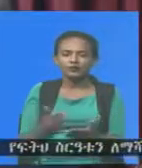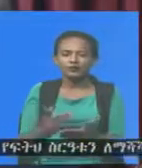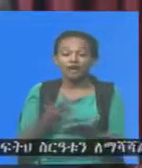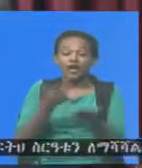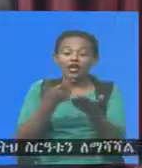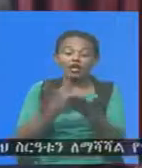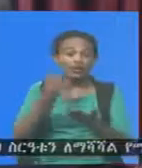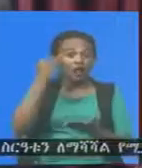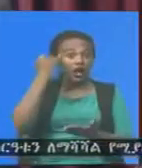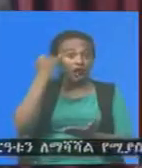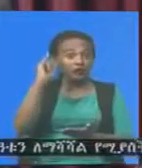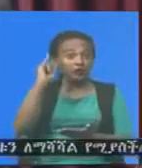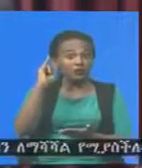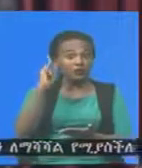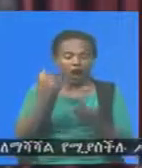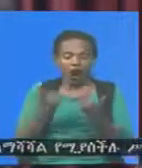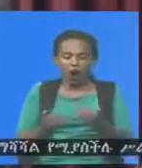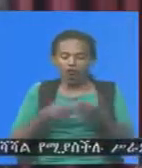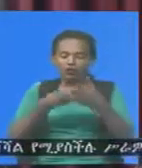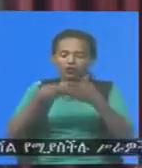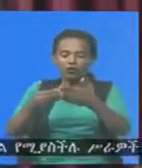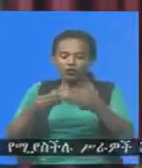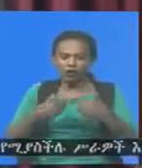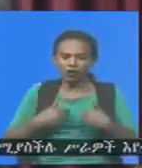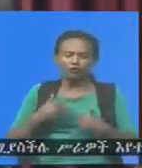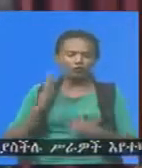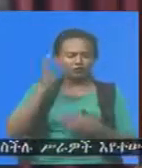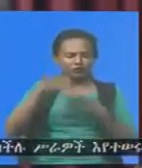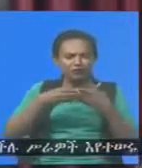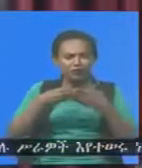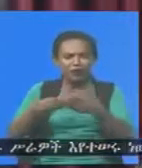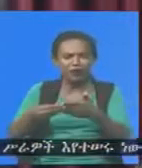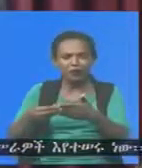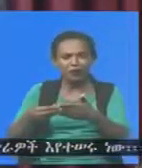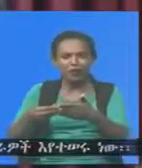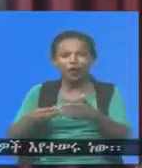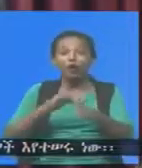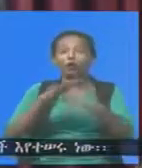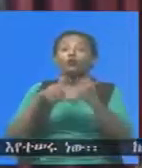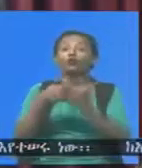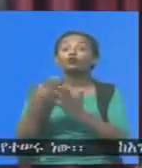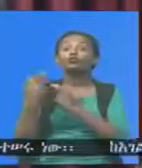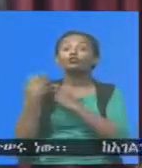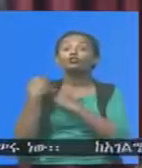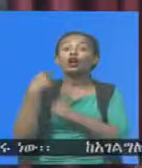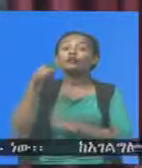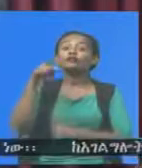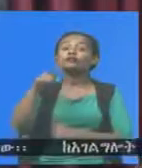ይሄን ሐሳብ አሁን እየመራ ያለው ወደፊት የሚመራው ሁሉም ድርሻ ስላለው ማለት